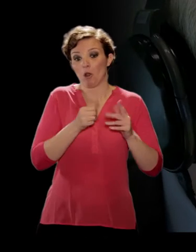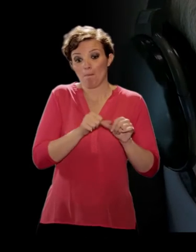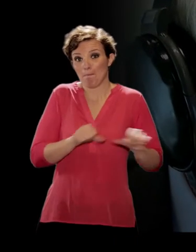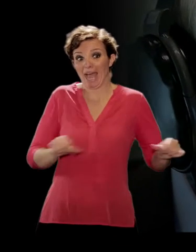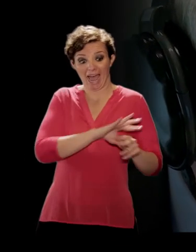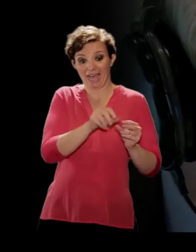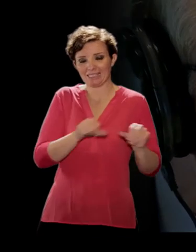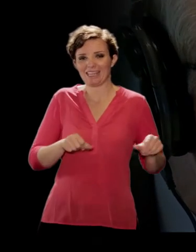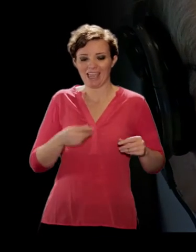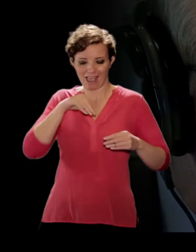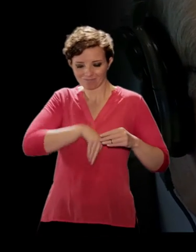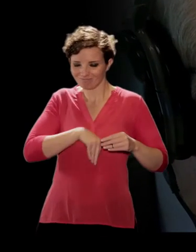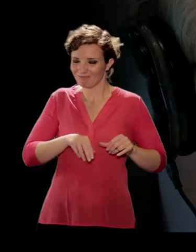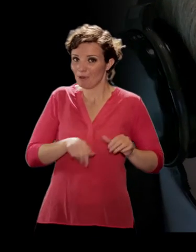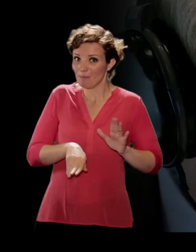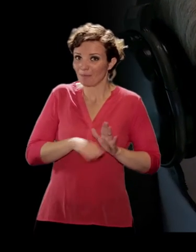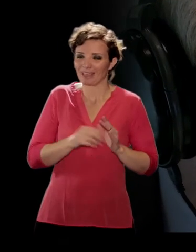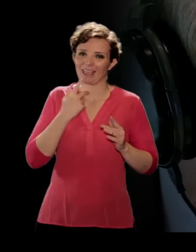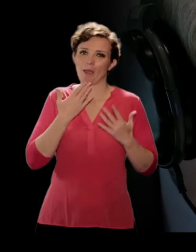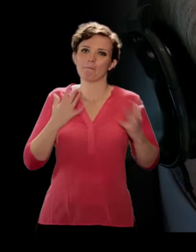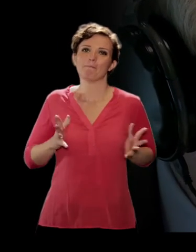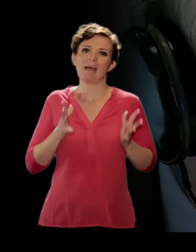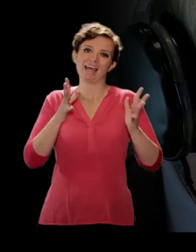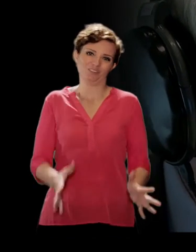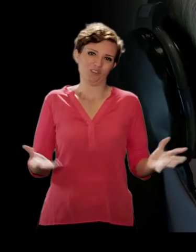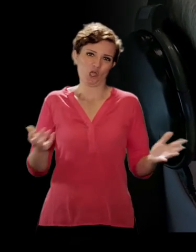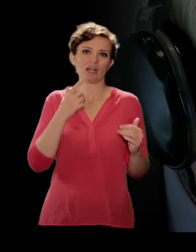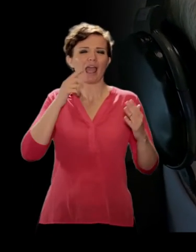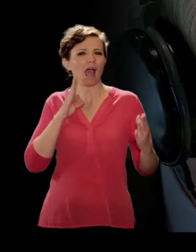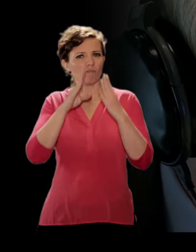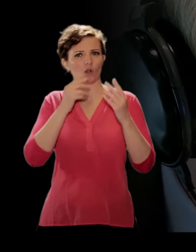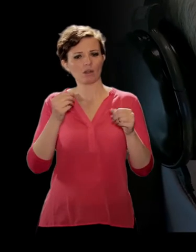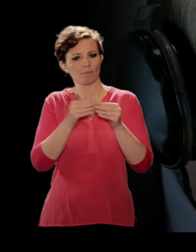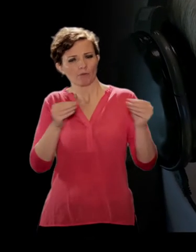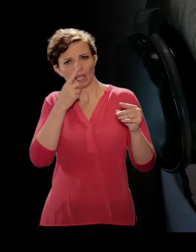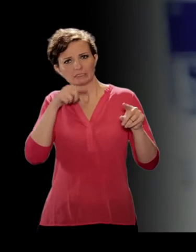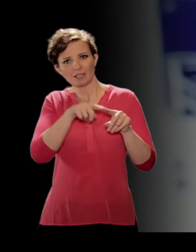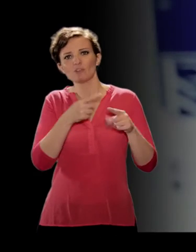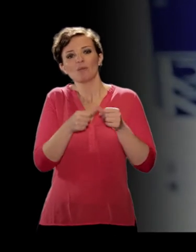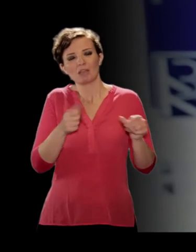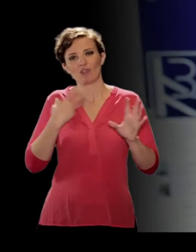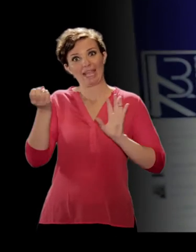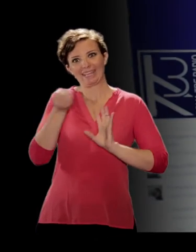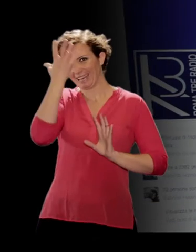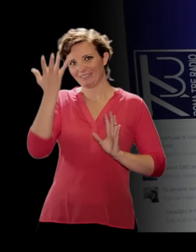motore che ci spinge a affrontare una professione che ha la creatività alla base.